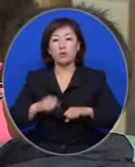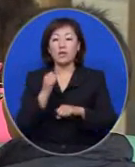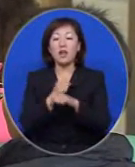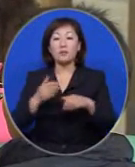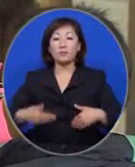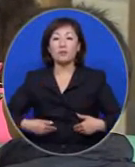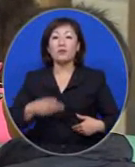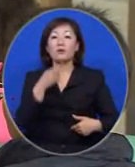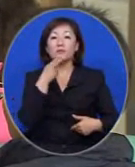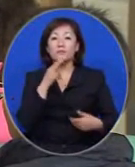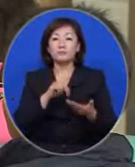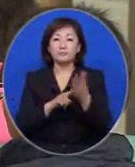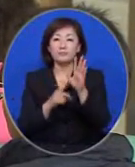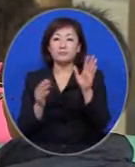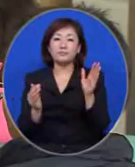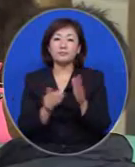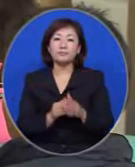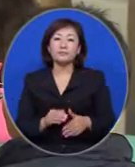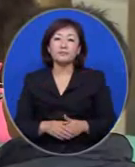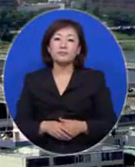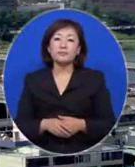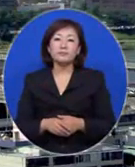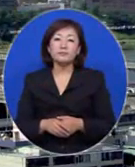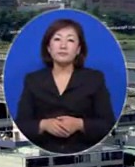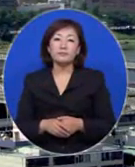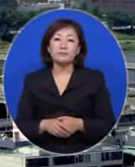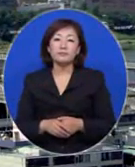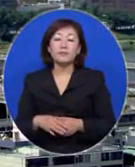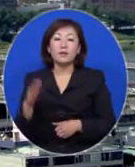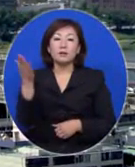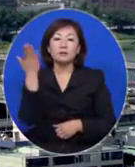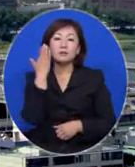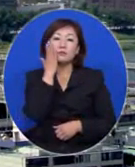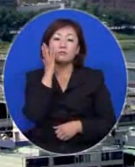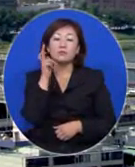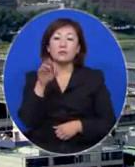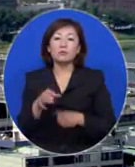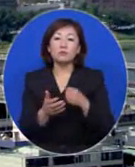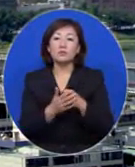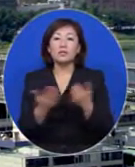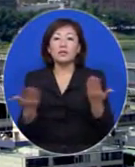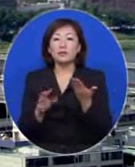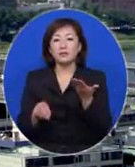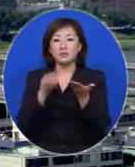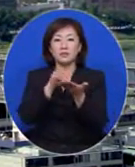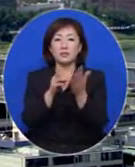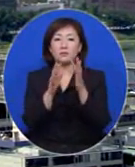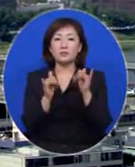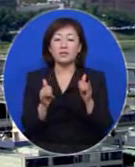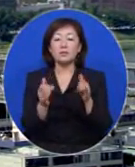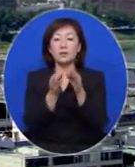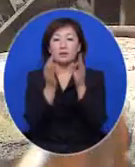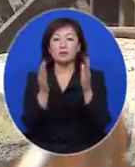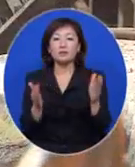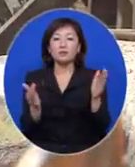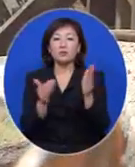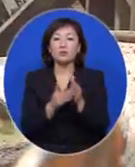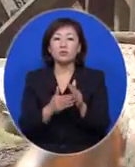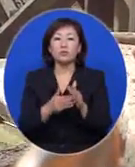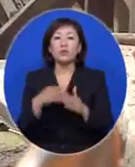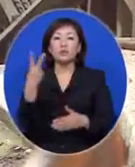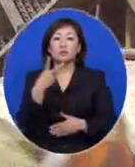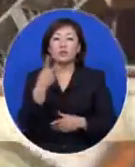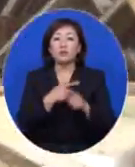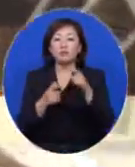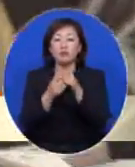됐습니다. 건강 100세 성경입니다. 지난달 울산 지역 취업자가 지난해 같은 달에 비해 6천여 명 늘어난